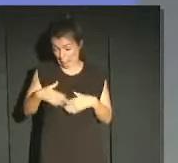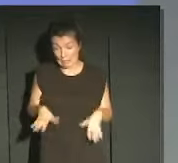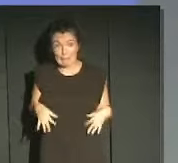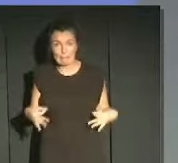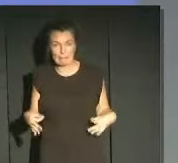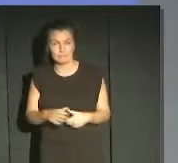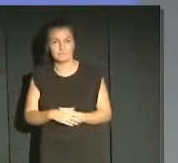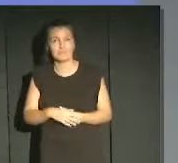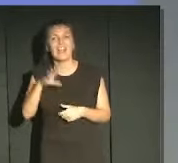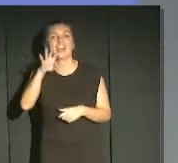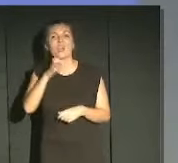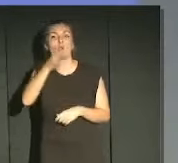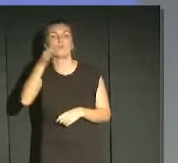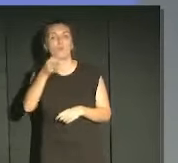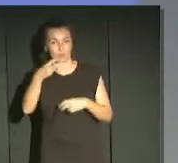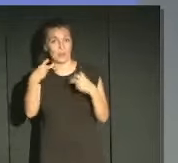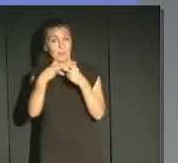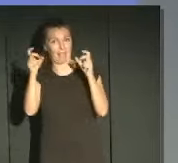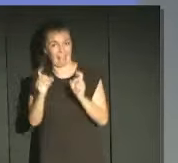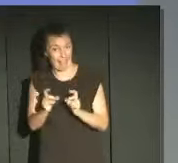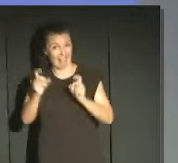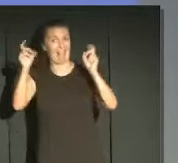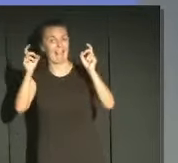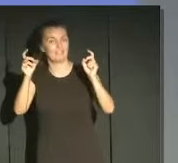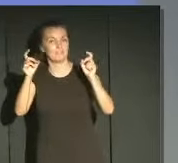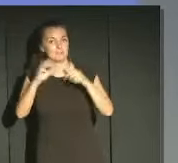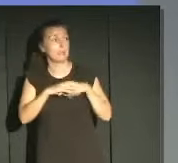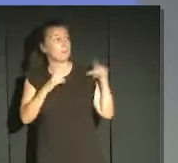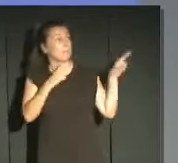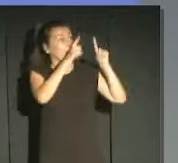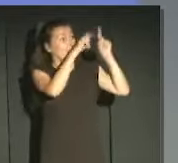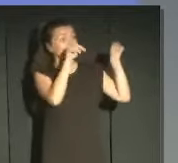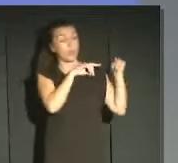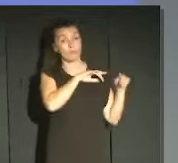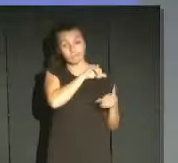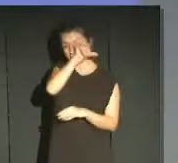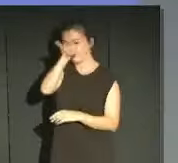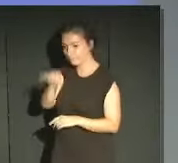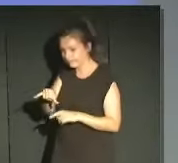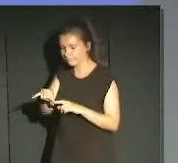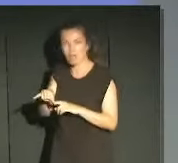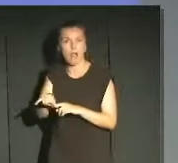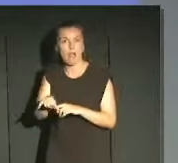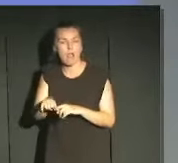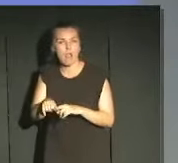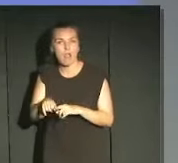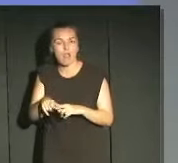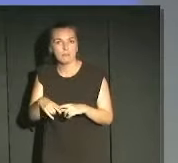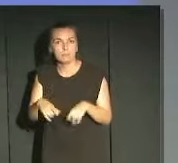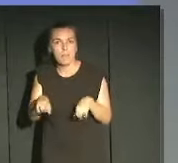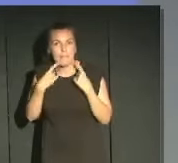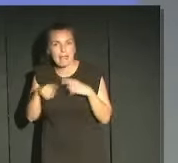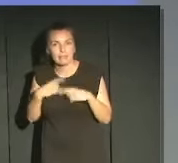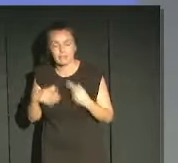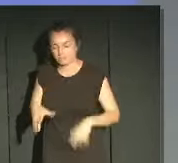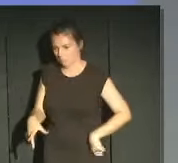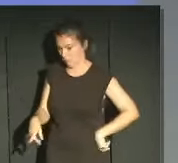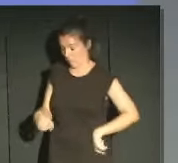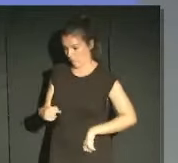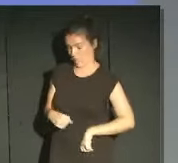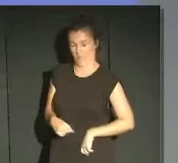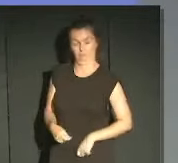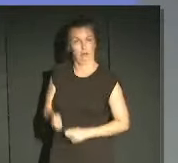en moyenne et c'est frappant quand on vient de l'Hexagone le prix d'un paquet de pattes de choses aussi simples aussi basique des produits